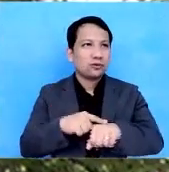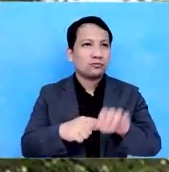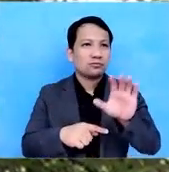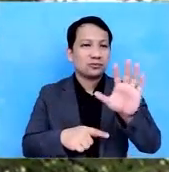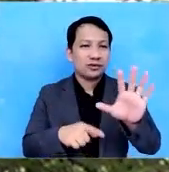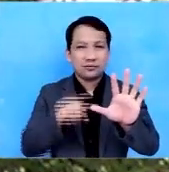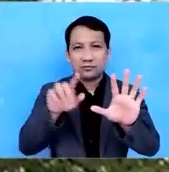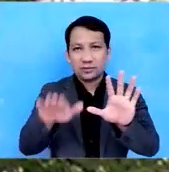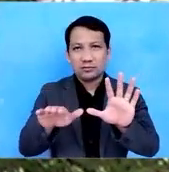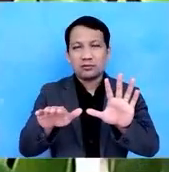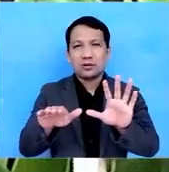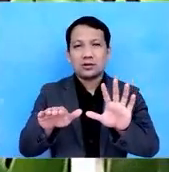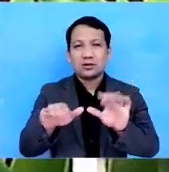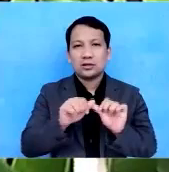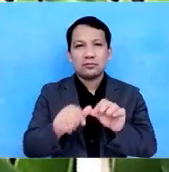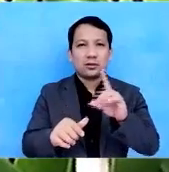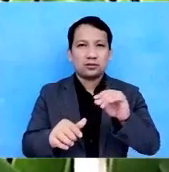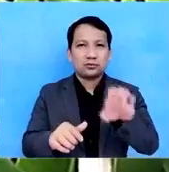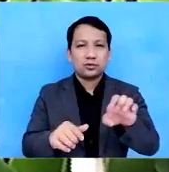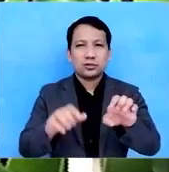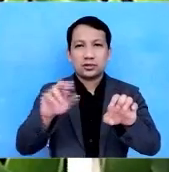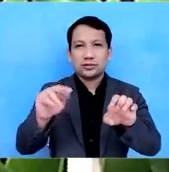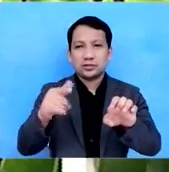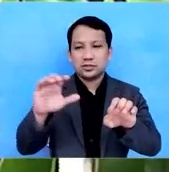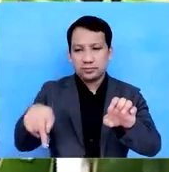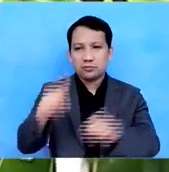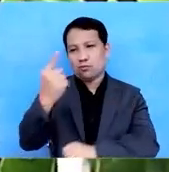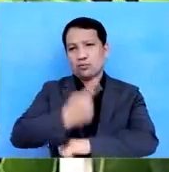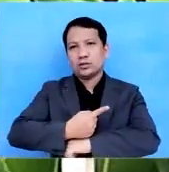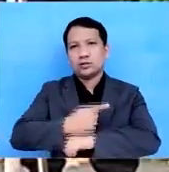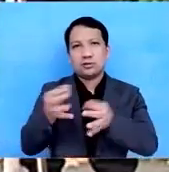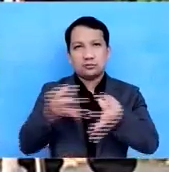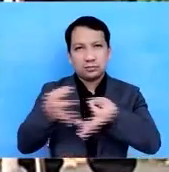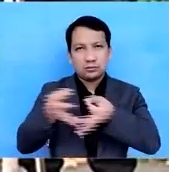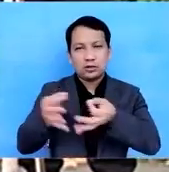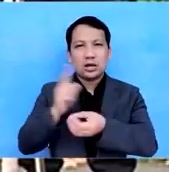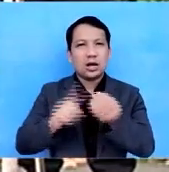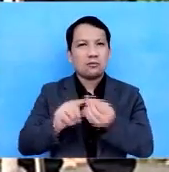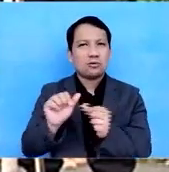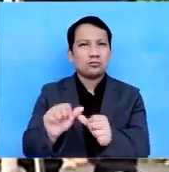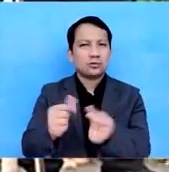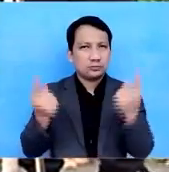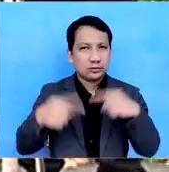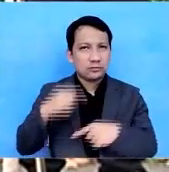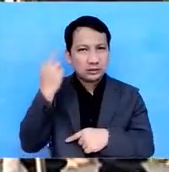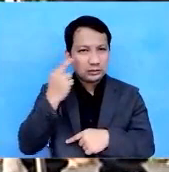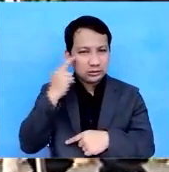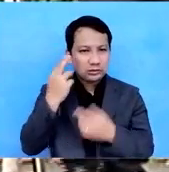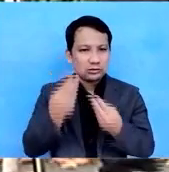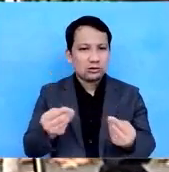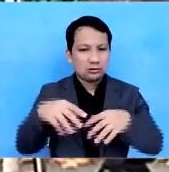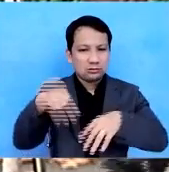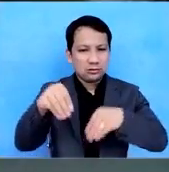hapon. Binigyan ng DOE ang NGCP ng isang araw para magpaliwanag kaugnay sa sanhi ng pagpalya ng transmission